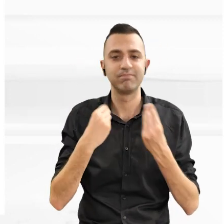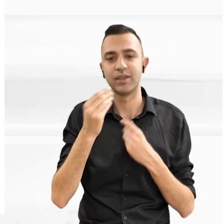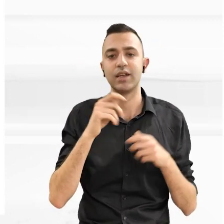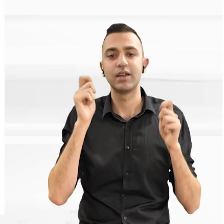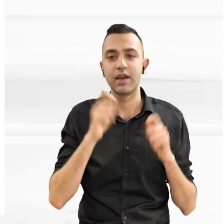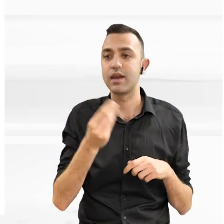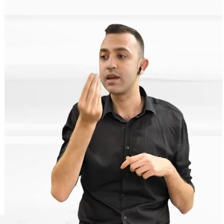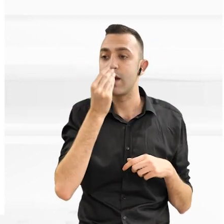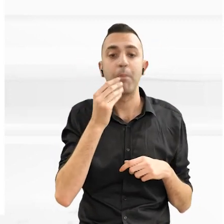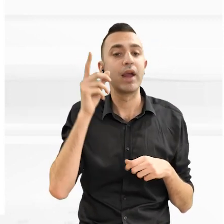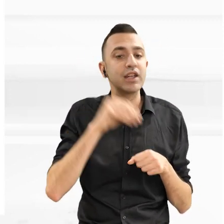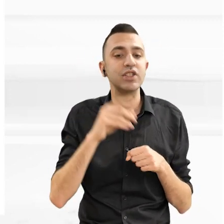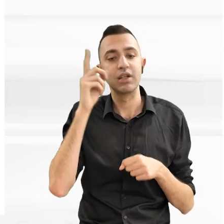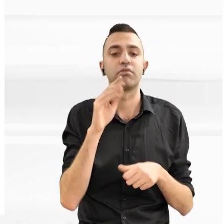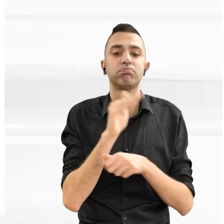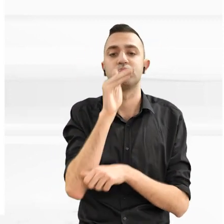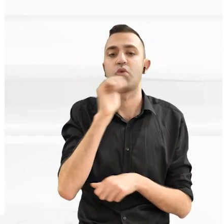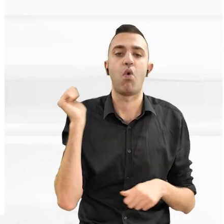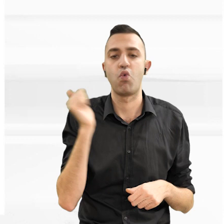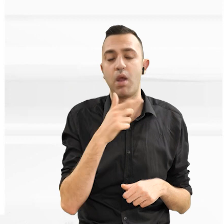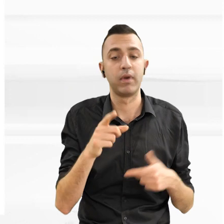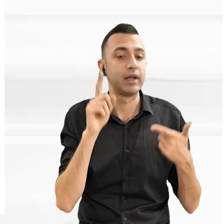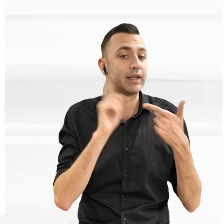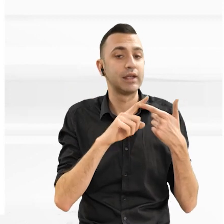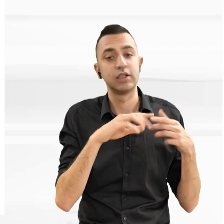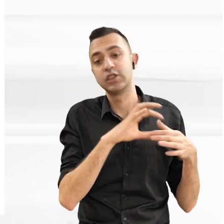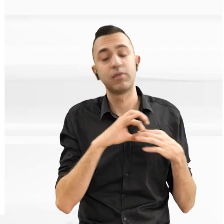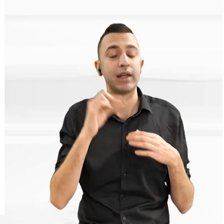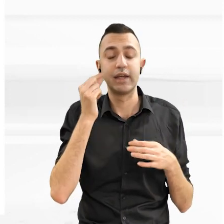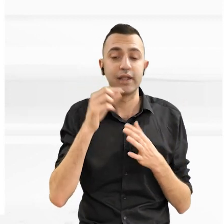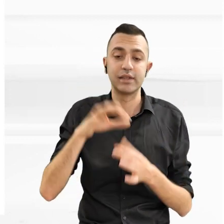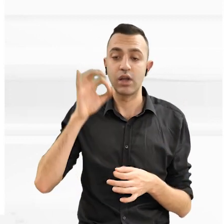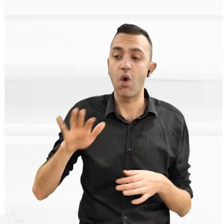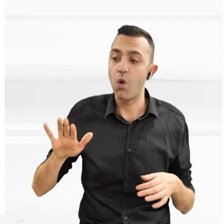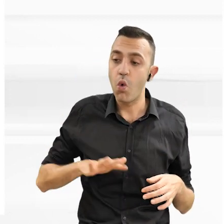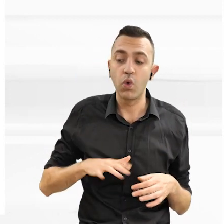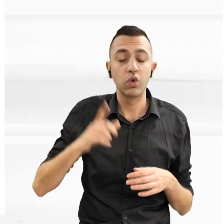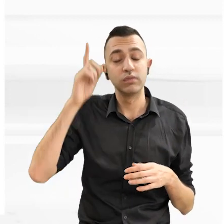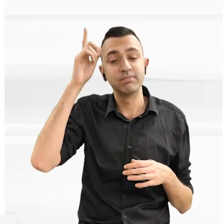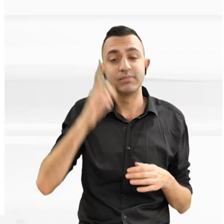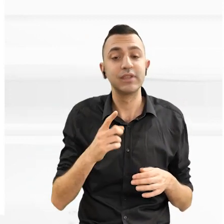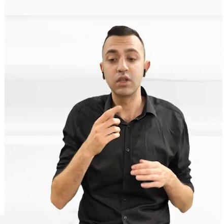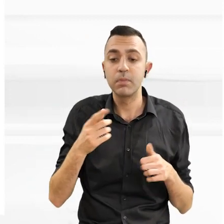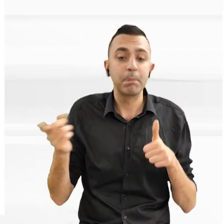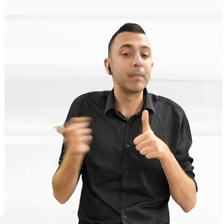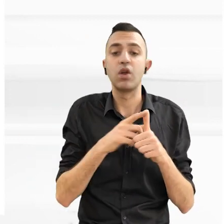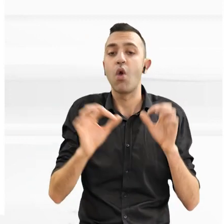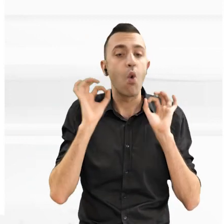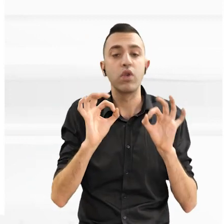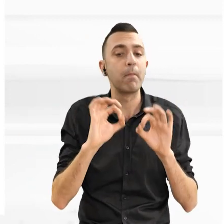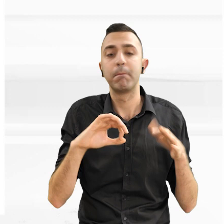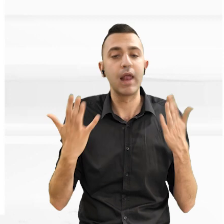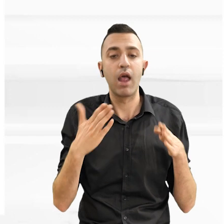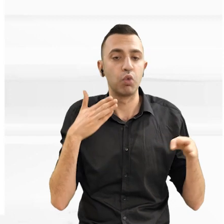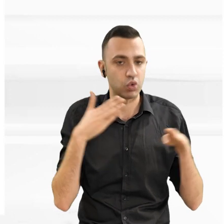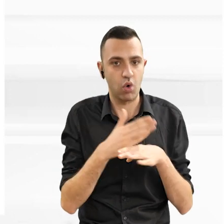için yaşamayı önce liyor ikinci cümlede ise insanoğlunun Neyi önce dediğinden bahsediyor bakalım hadi doğru